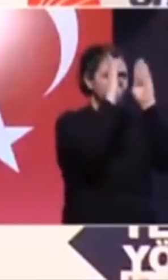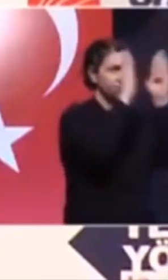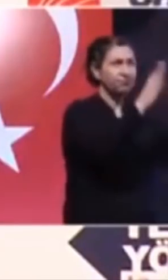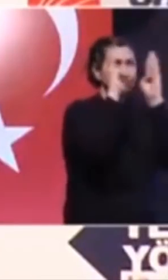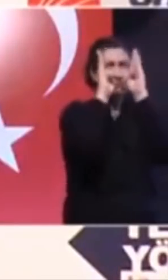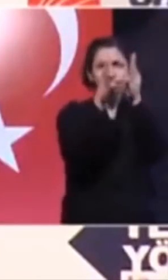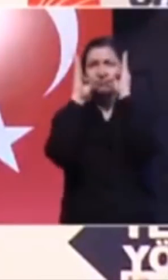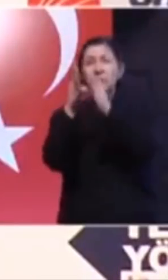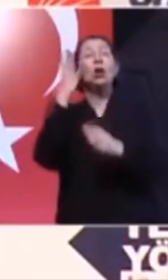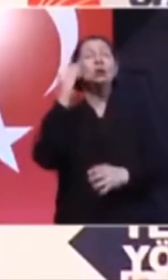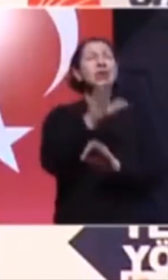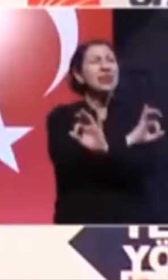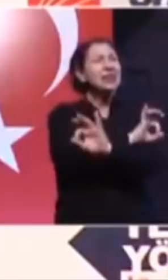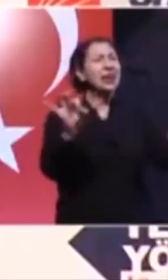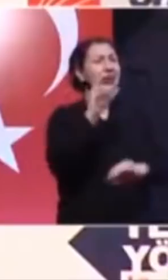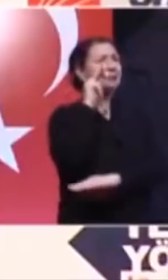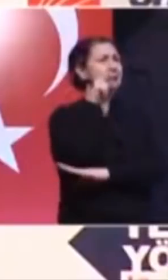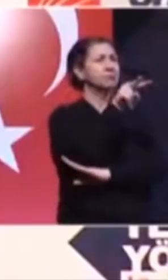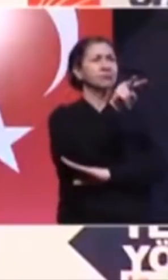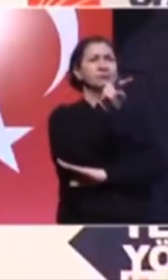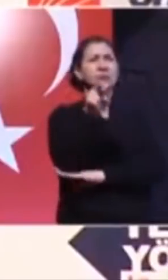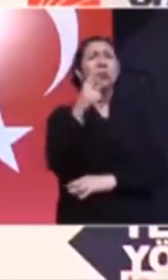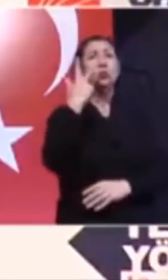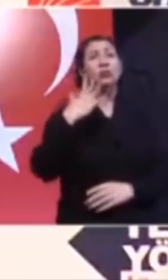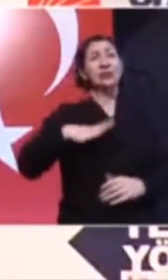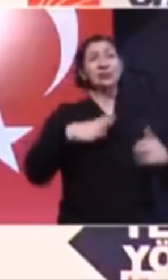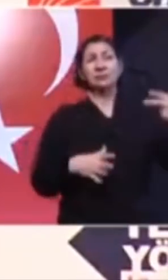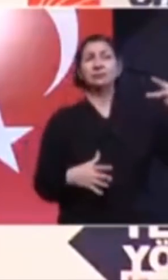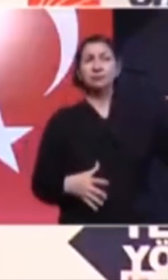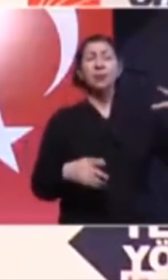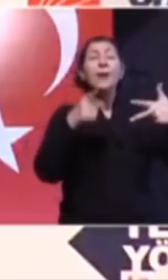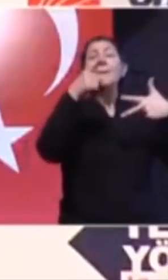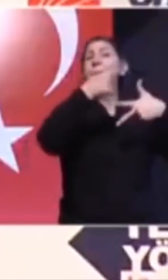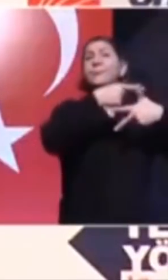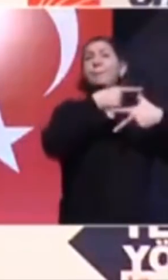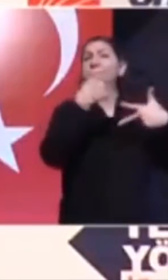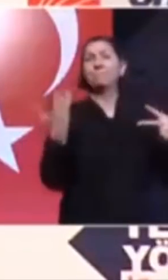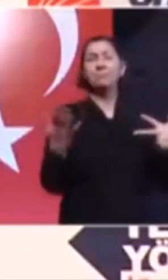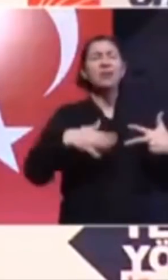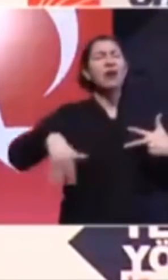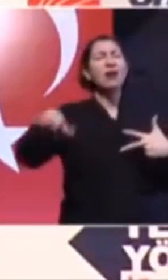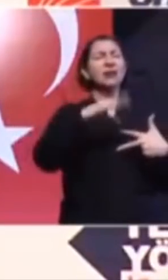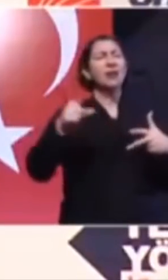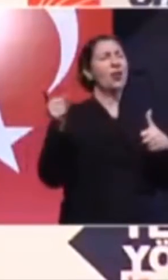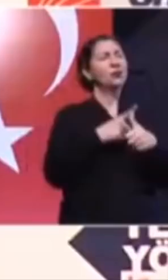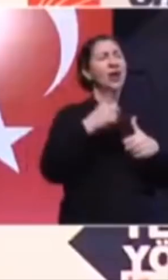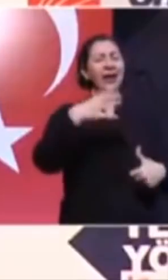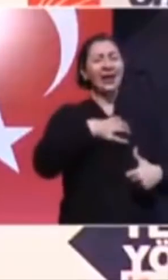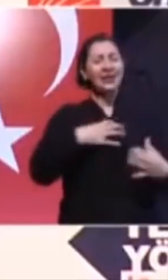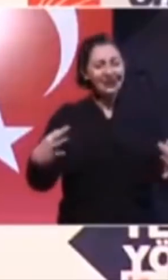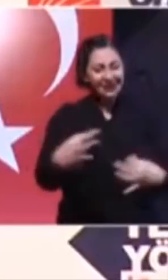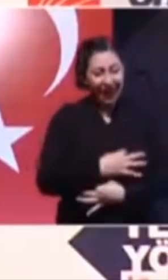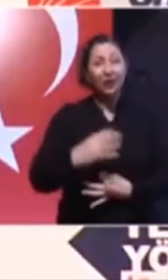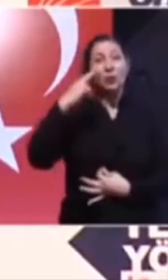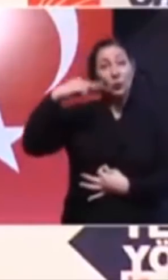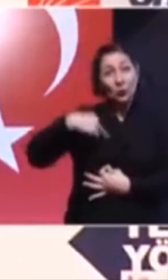odaklandığımızda çok net görüyoruz ki vatandaş üç şey istiyor. Bir tanesi her şeyden önce kendisine saygı